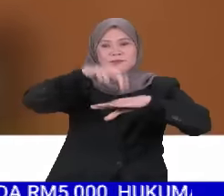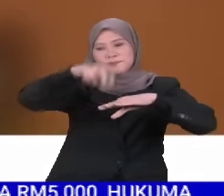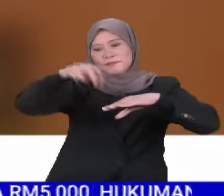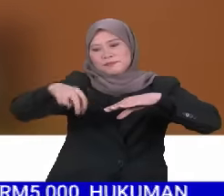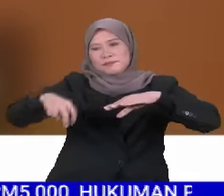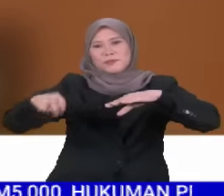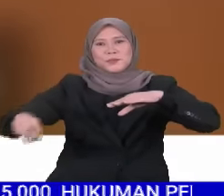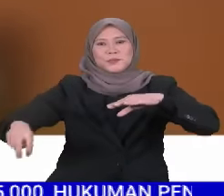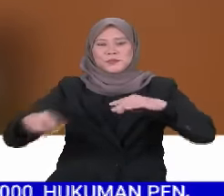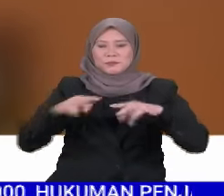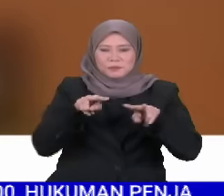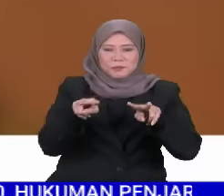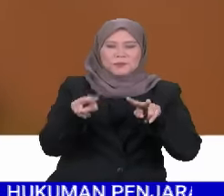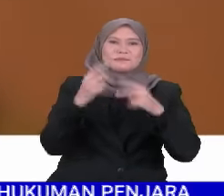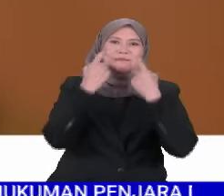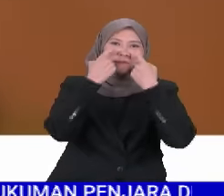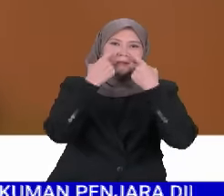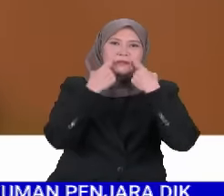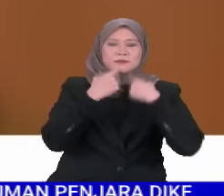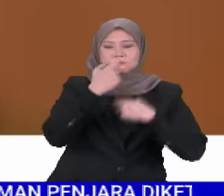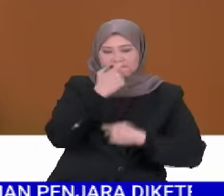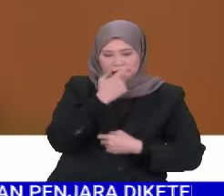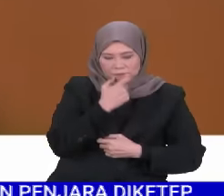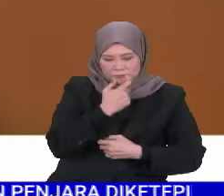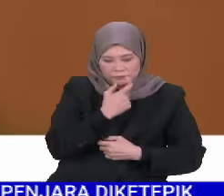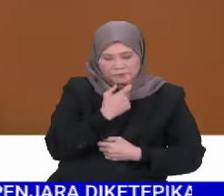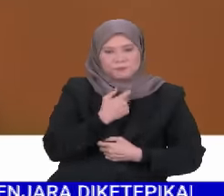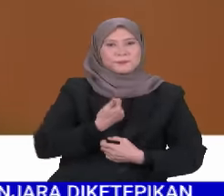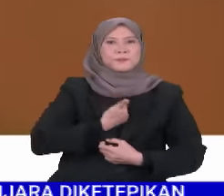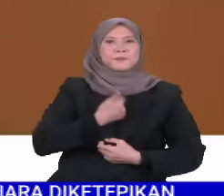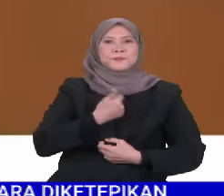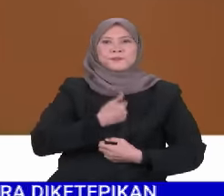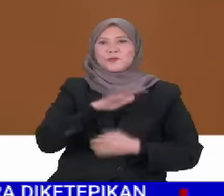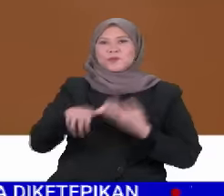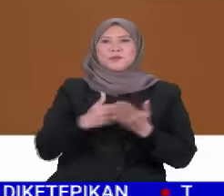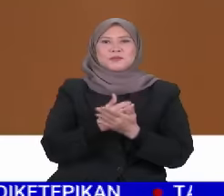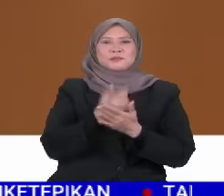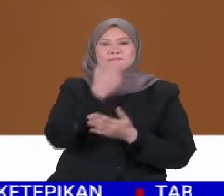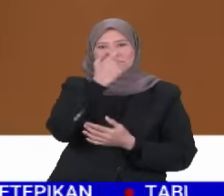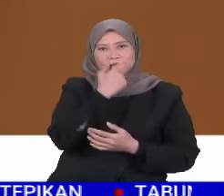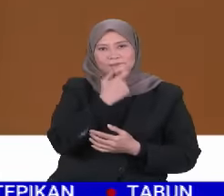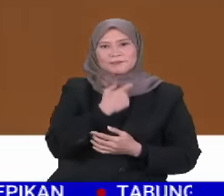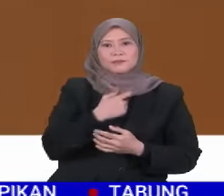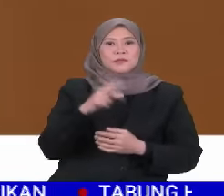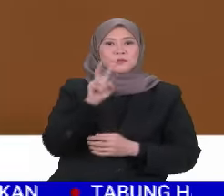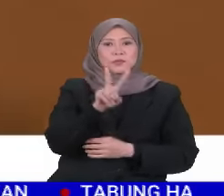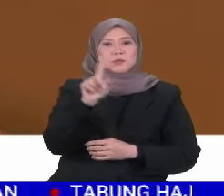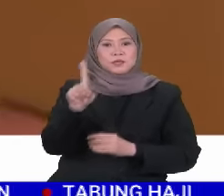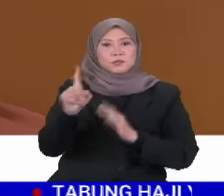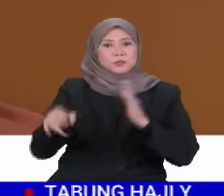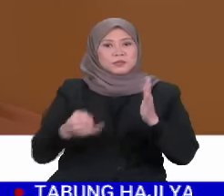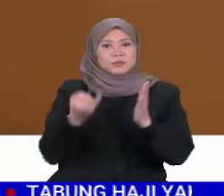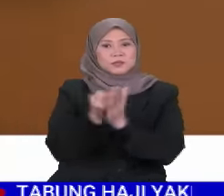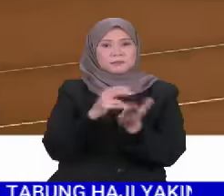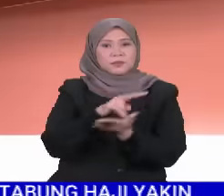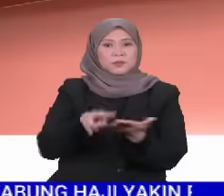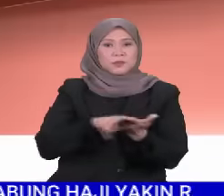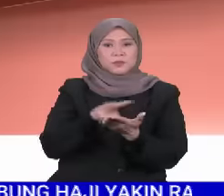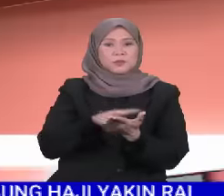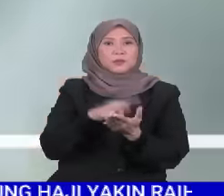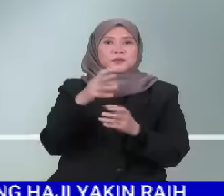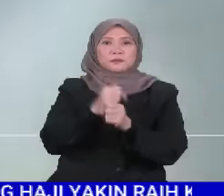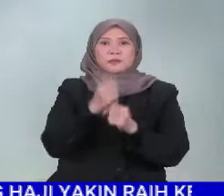bentas mengundang sebab malah terlalu sedih sehingga diiringi para petugas dalam masa 21 jam video tersebut